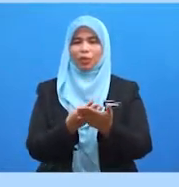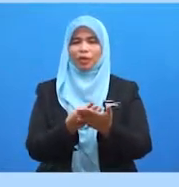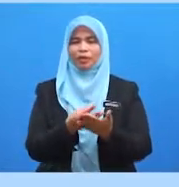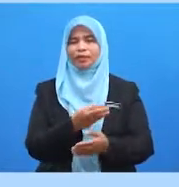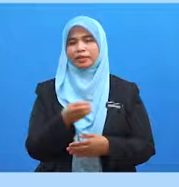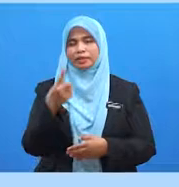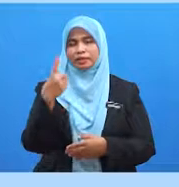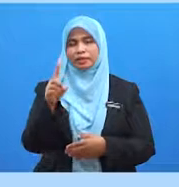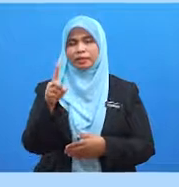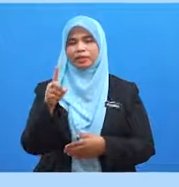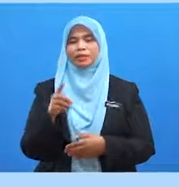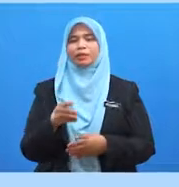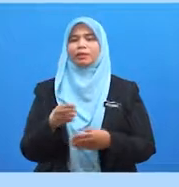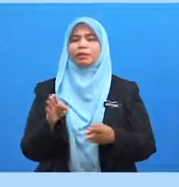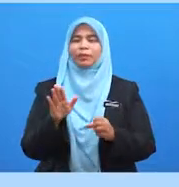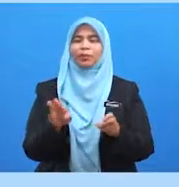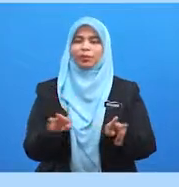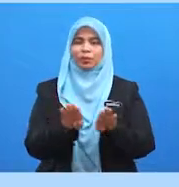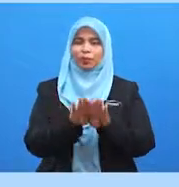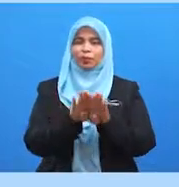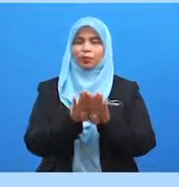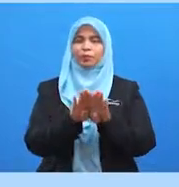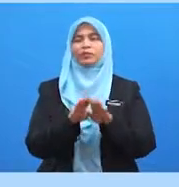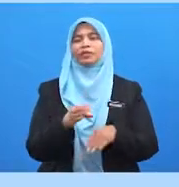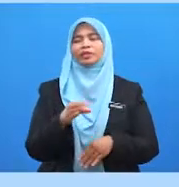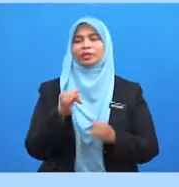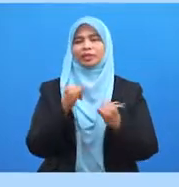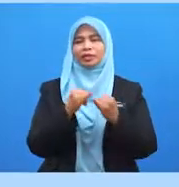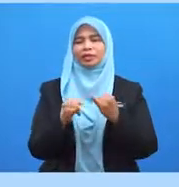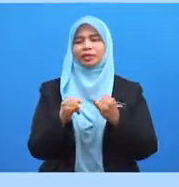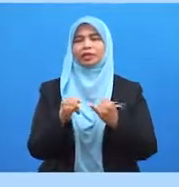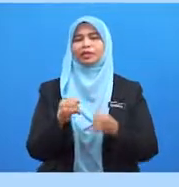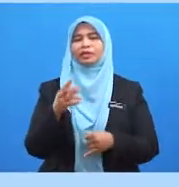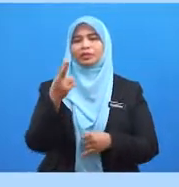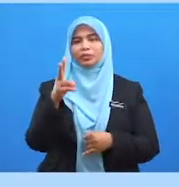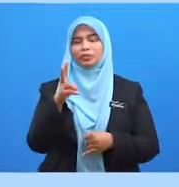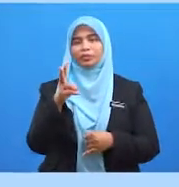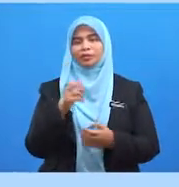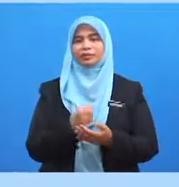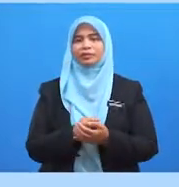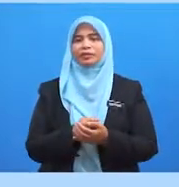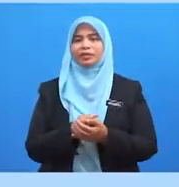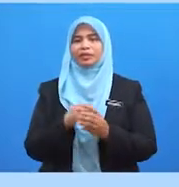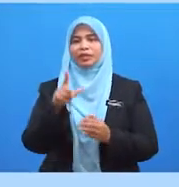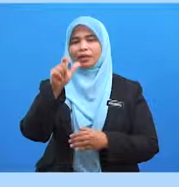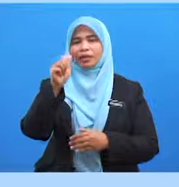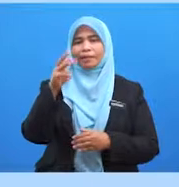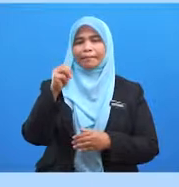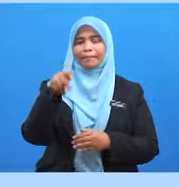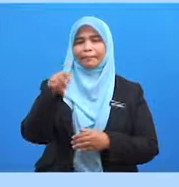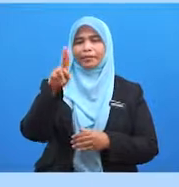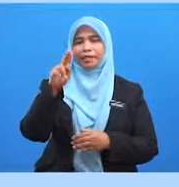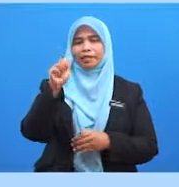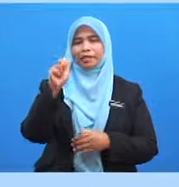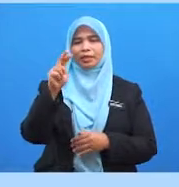yang kesebelas, penutup dan yang terakhir sekali, kedua belas, iaitu lampiran.